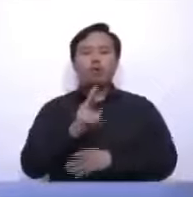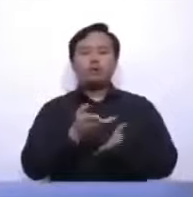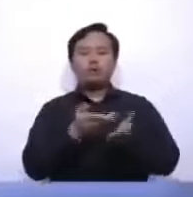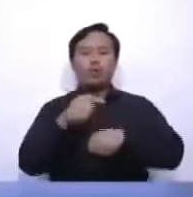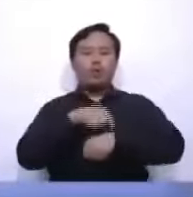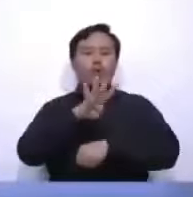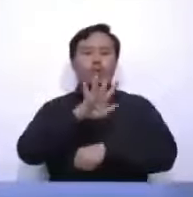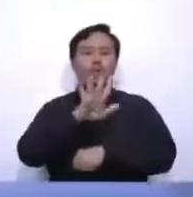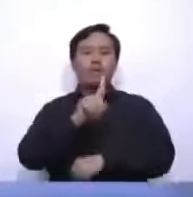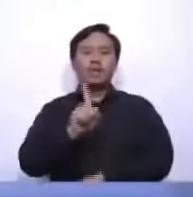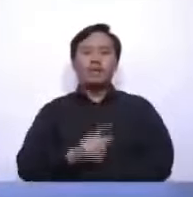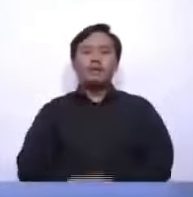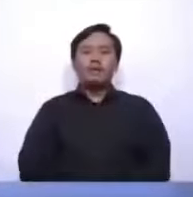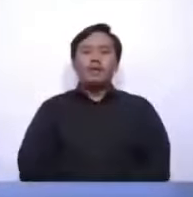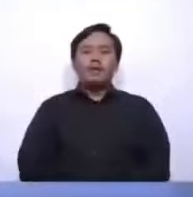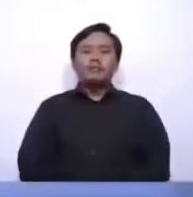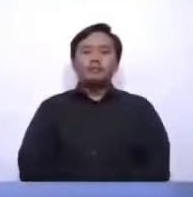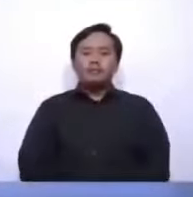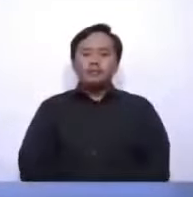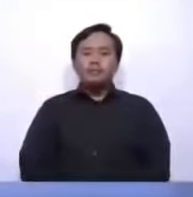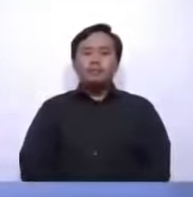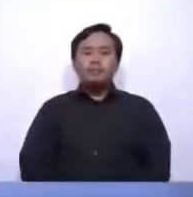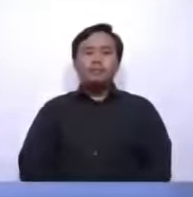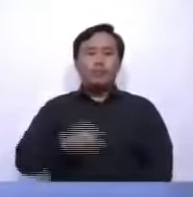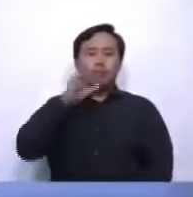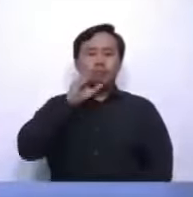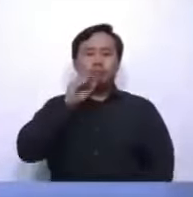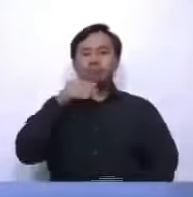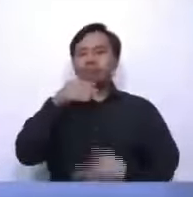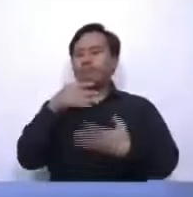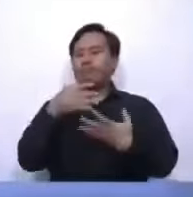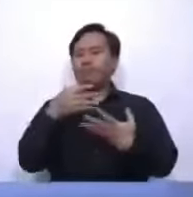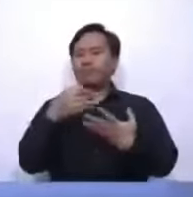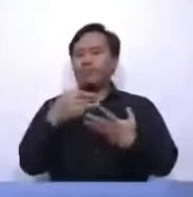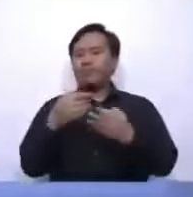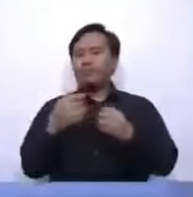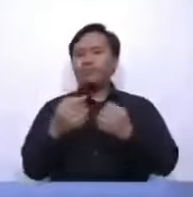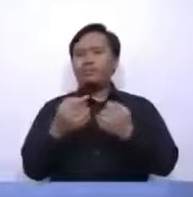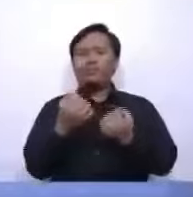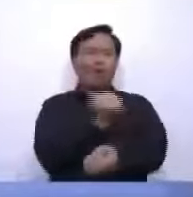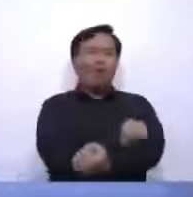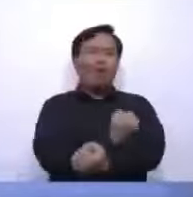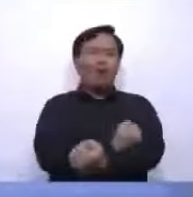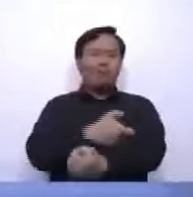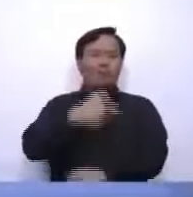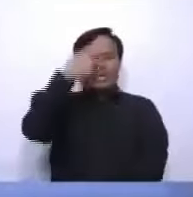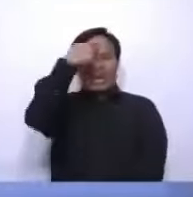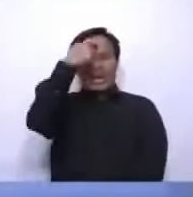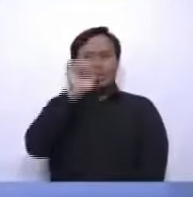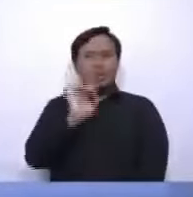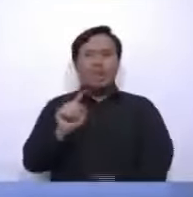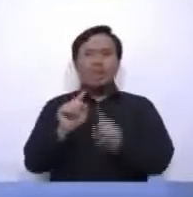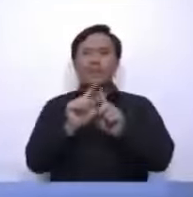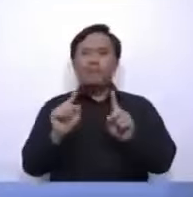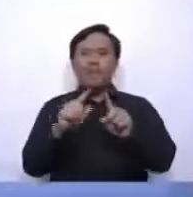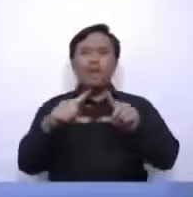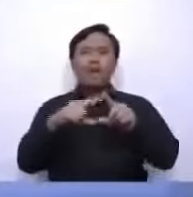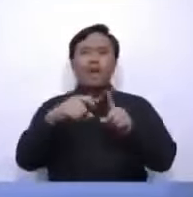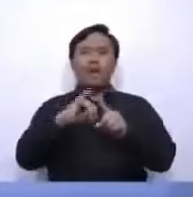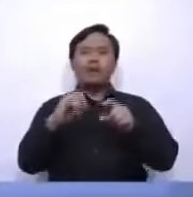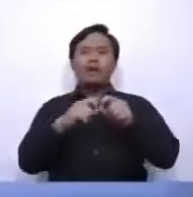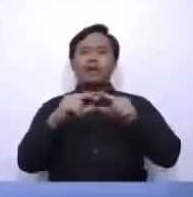Anda berbicara. Berbicara narkoba, narkoba bukan adalah sebuah penyakit tetapi sebagai akibat. Oleh sebab